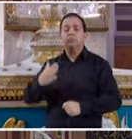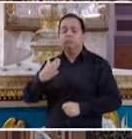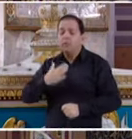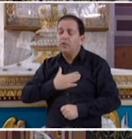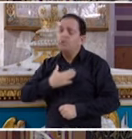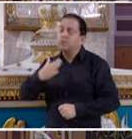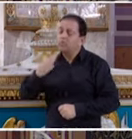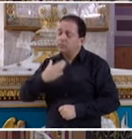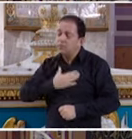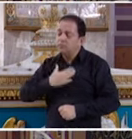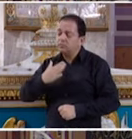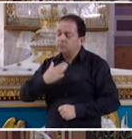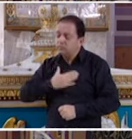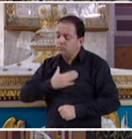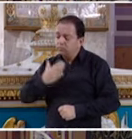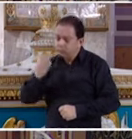ευχαριστών αυτό,